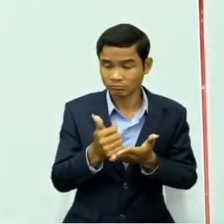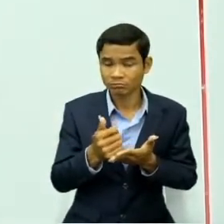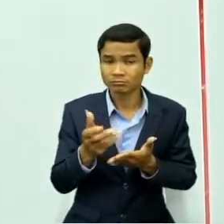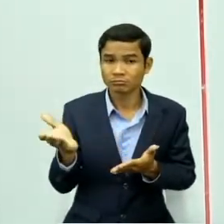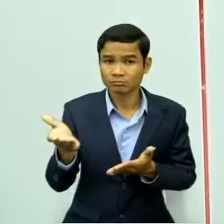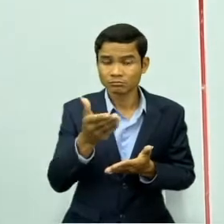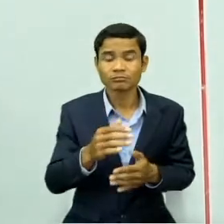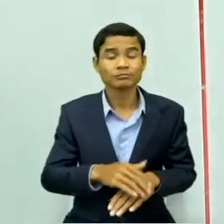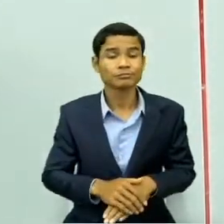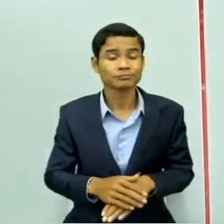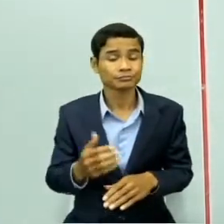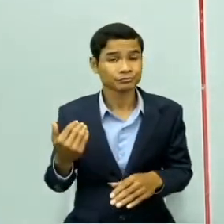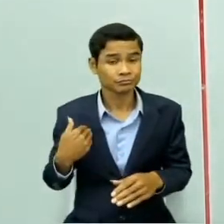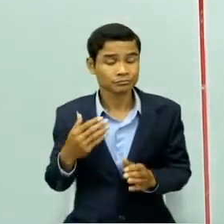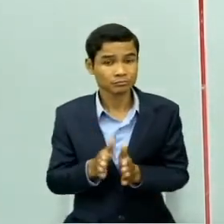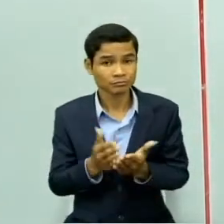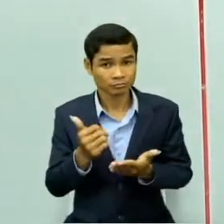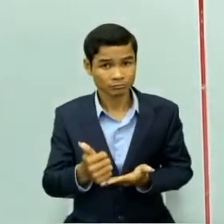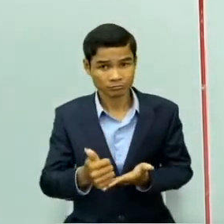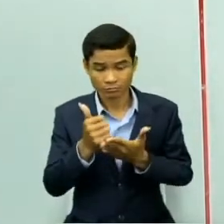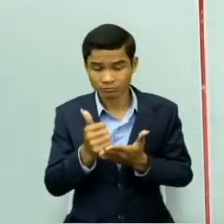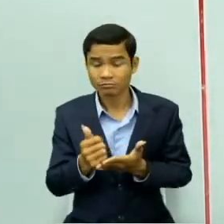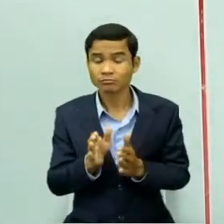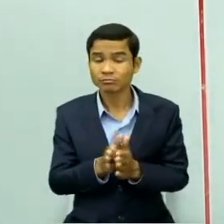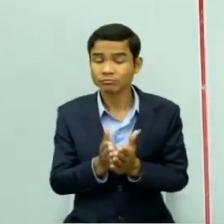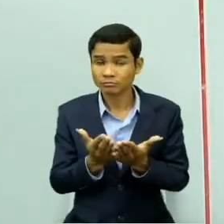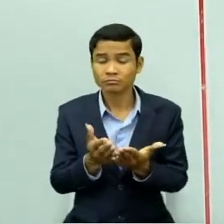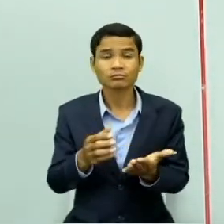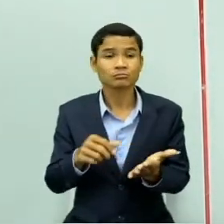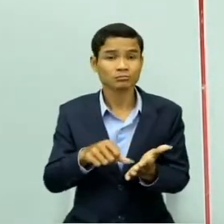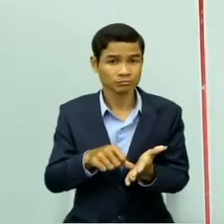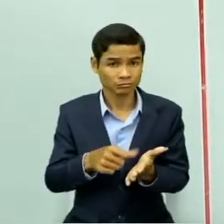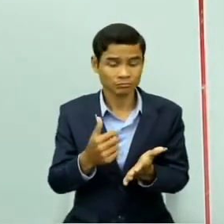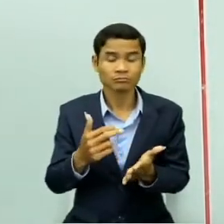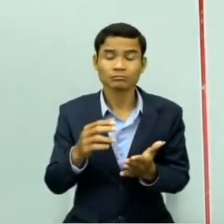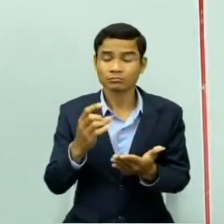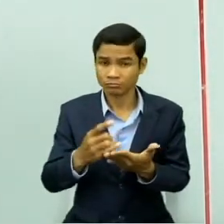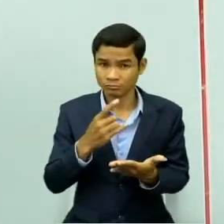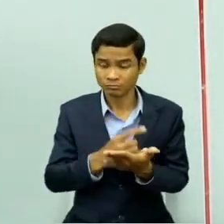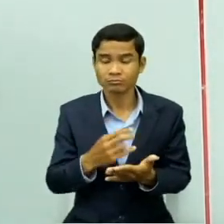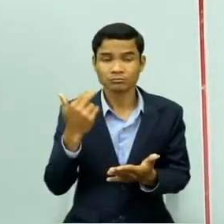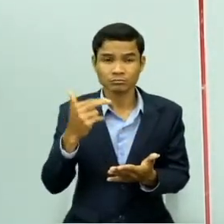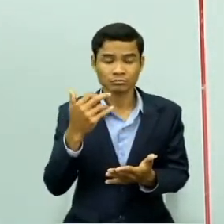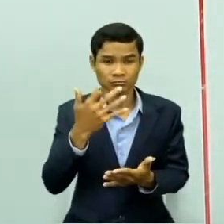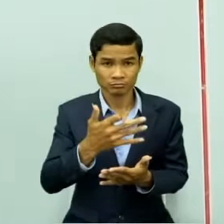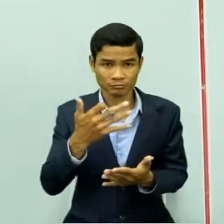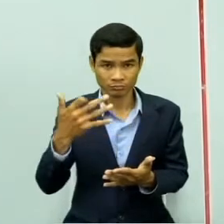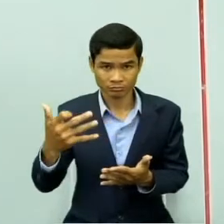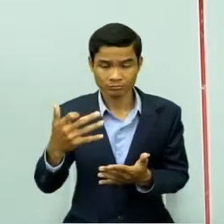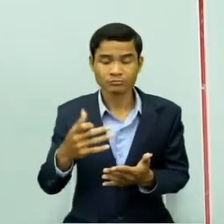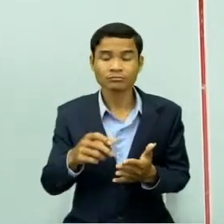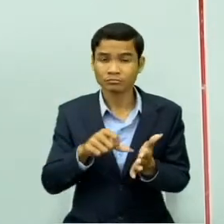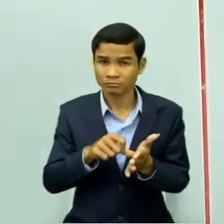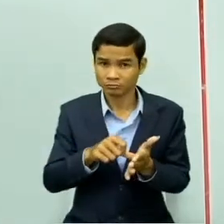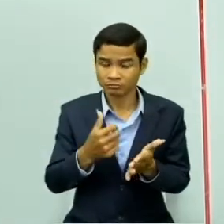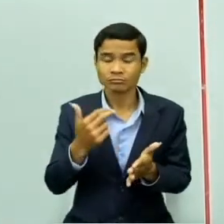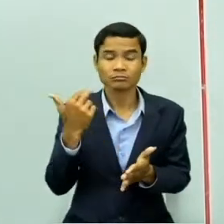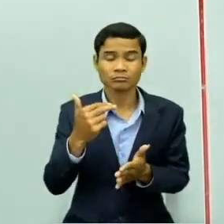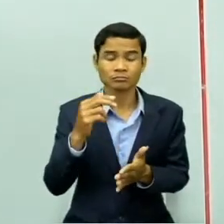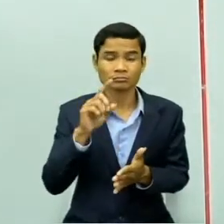Chà con mình xếp hơi chùm núi. Con bác xếp hơi con láng nơi mê riêng. Tì bát sập rạm bấy. Chà cứ tùm bó mùi